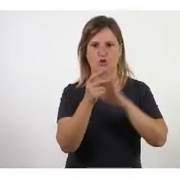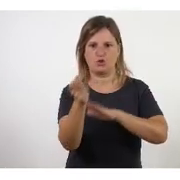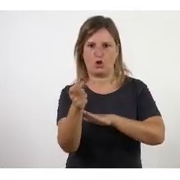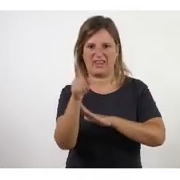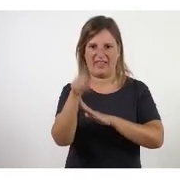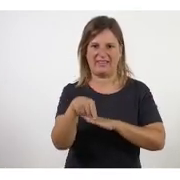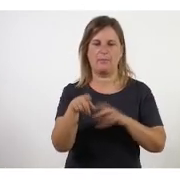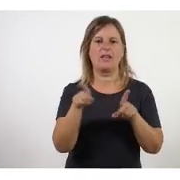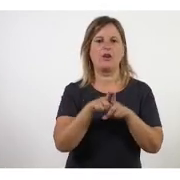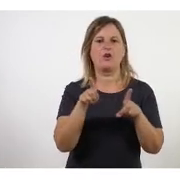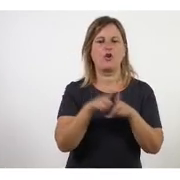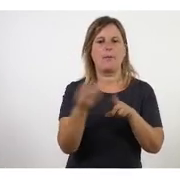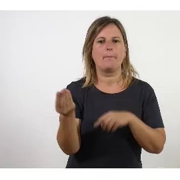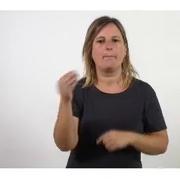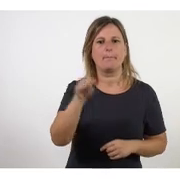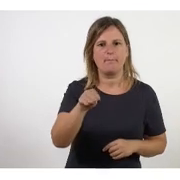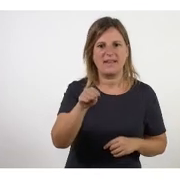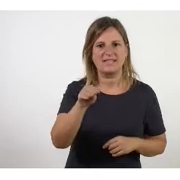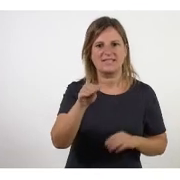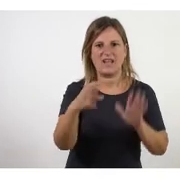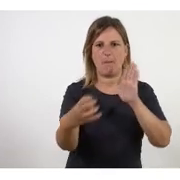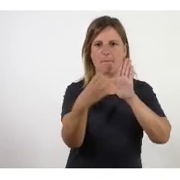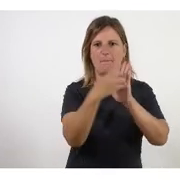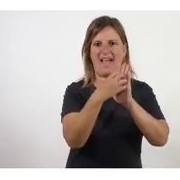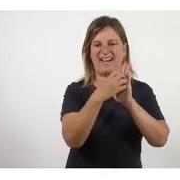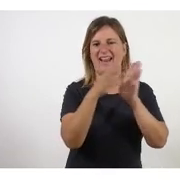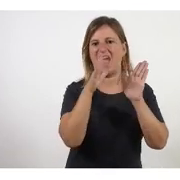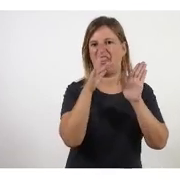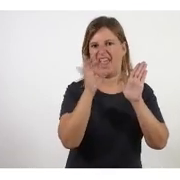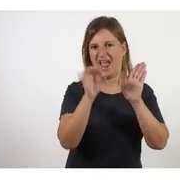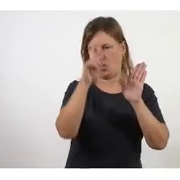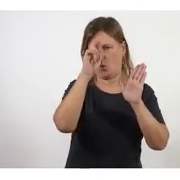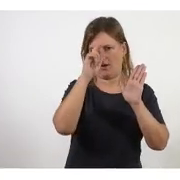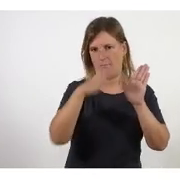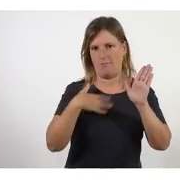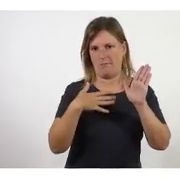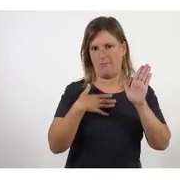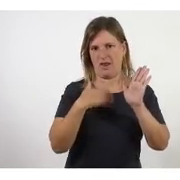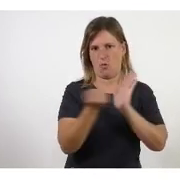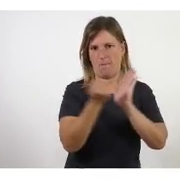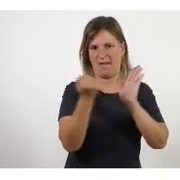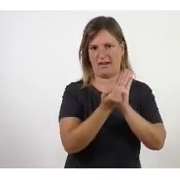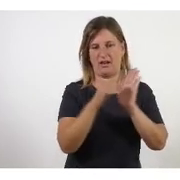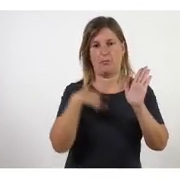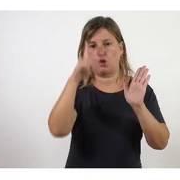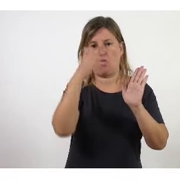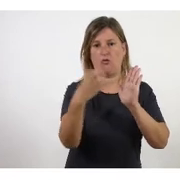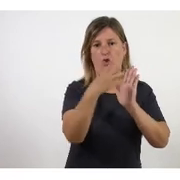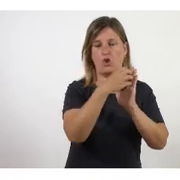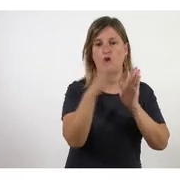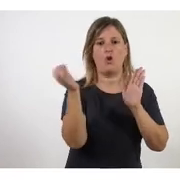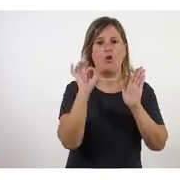sortida. Hem vist com afegir una marca d'aigua en els nostres clips. Ja us dic, podeu fer-ho amb una foto o podria